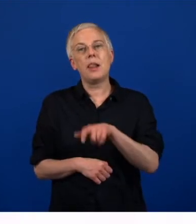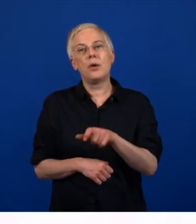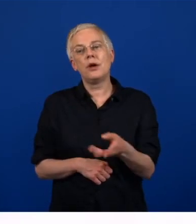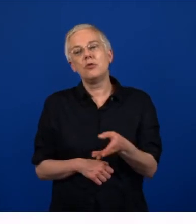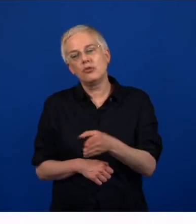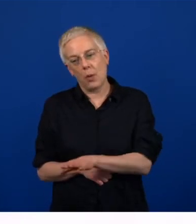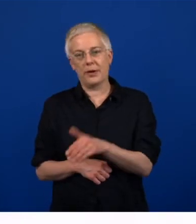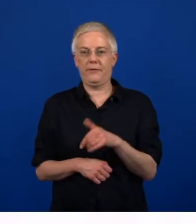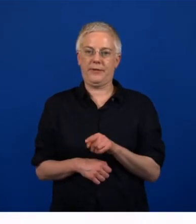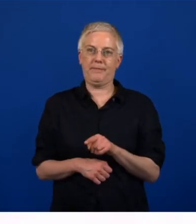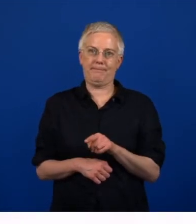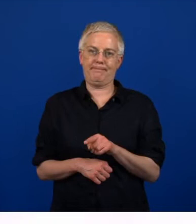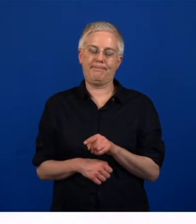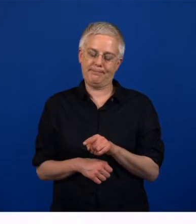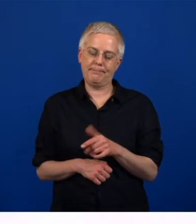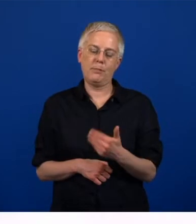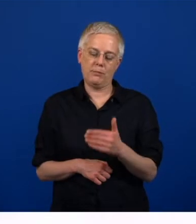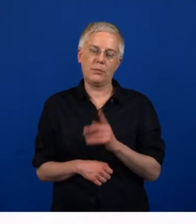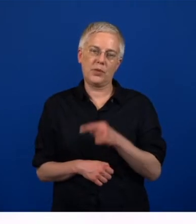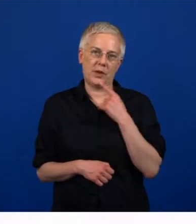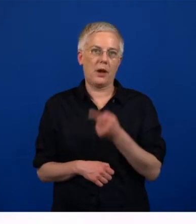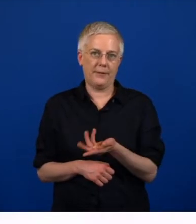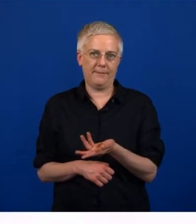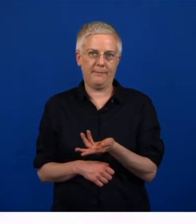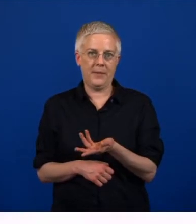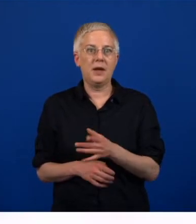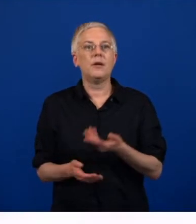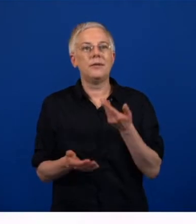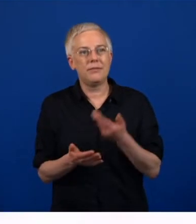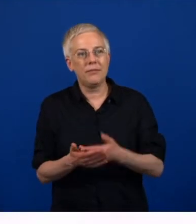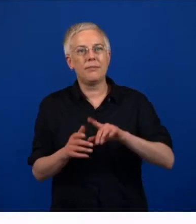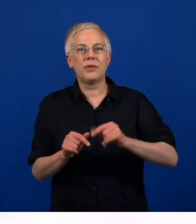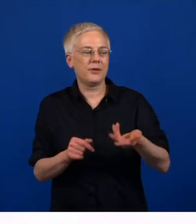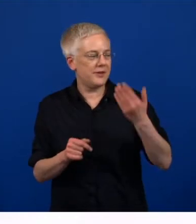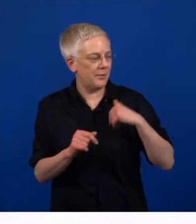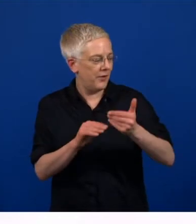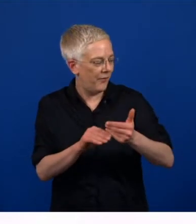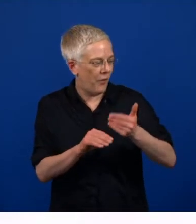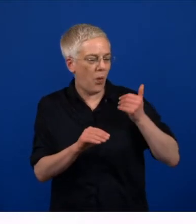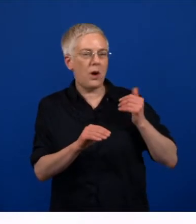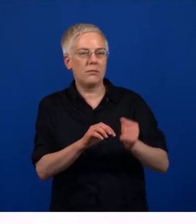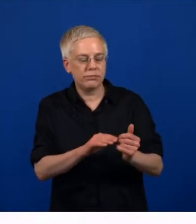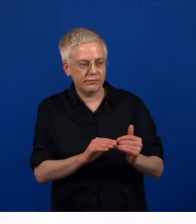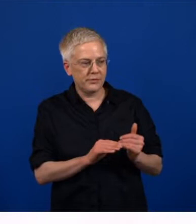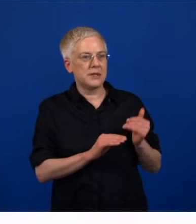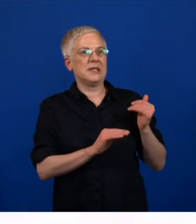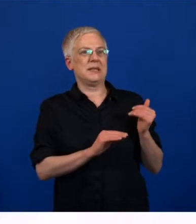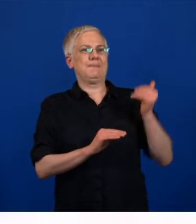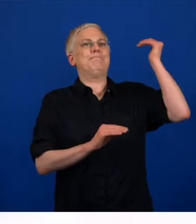natürlich auch aus, dass wir vor einiger Zeit einen Höchststand der Fälle hatten in Hamburg und dann die